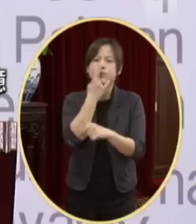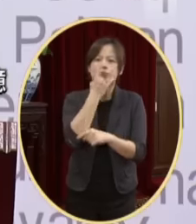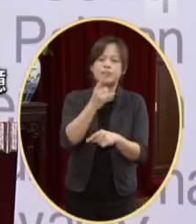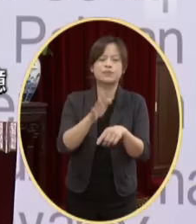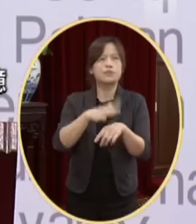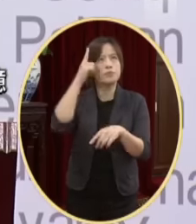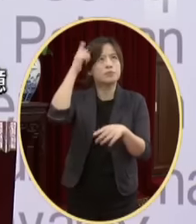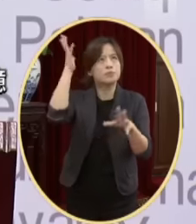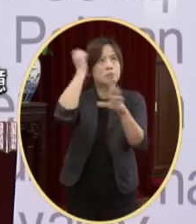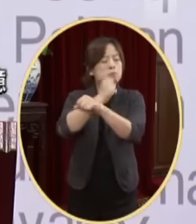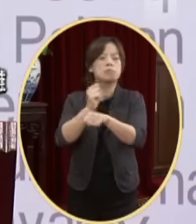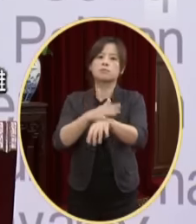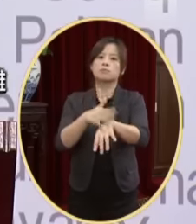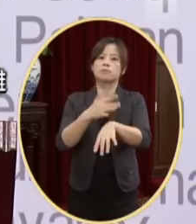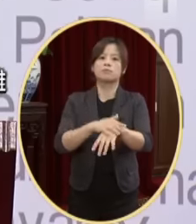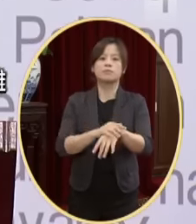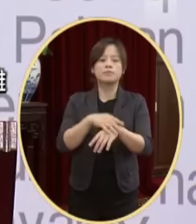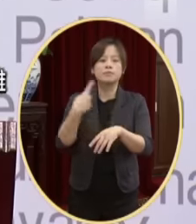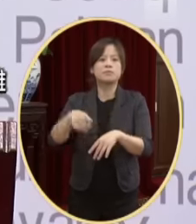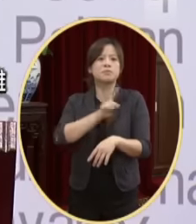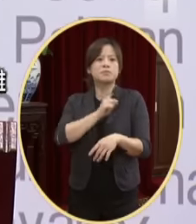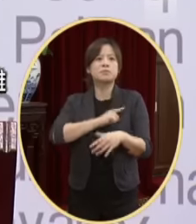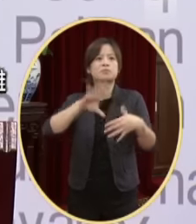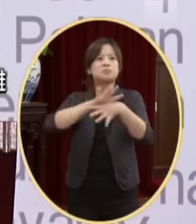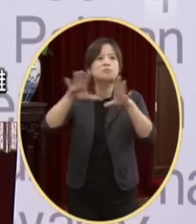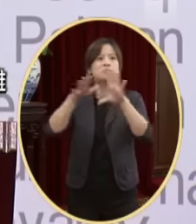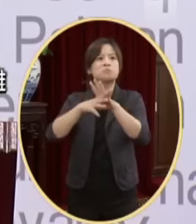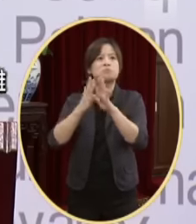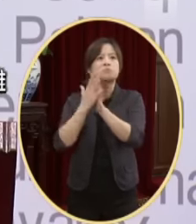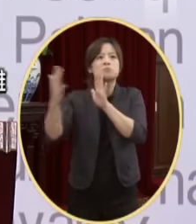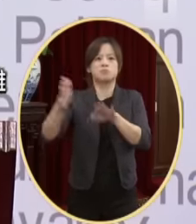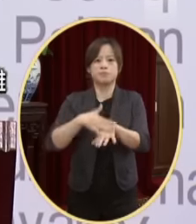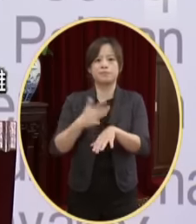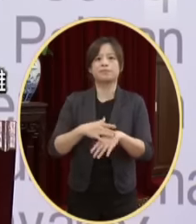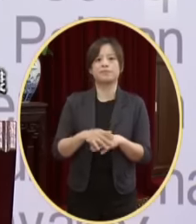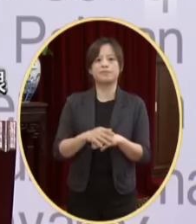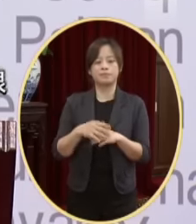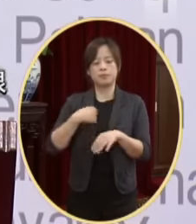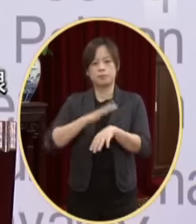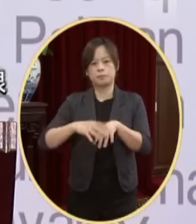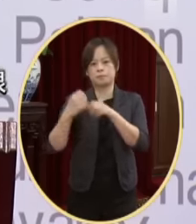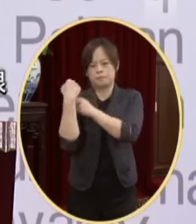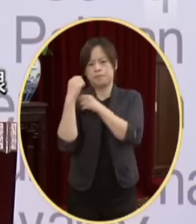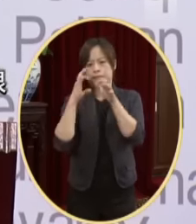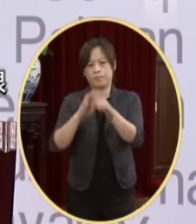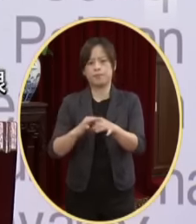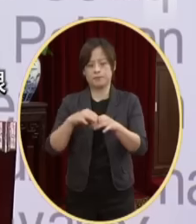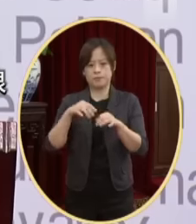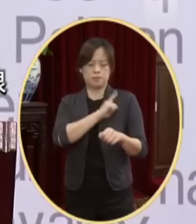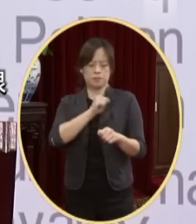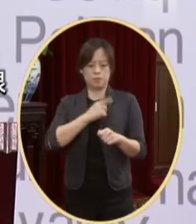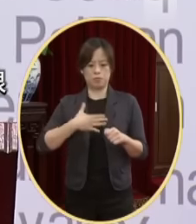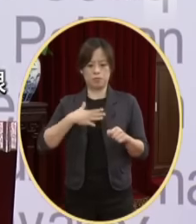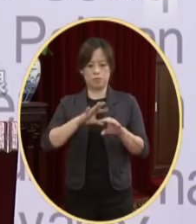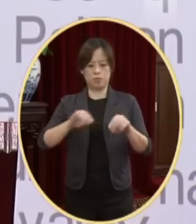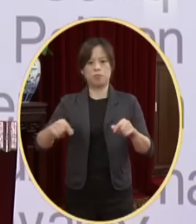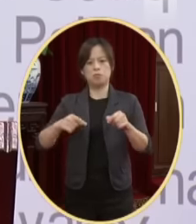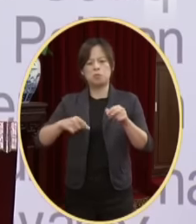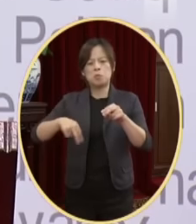去记忆，更不会再与自己的文化传统疏离，不会继续在自己的土地上流